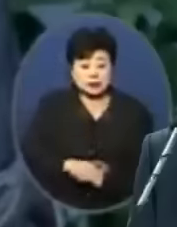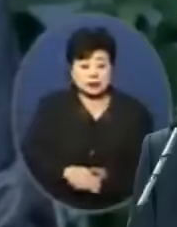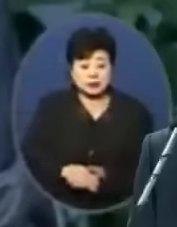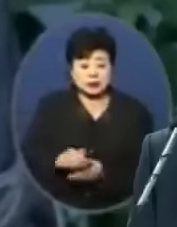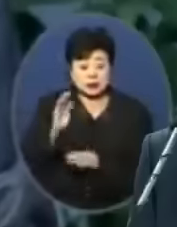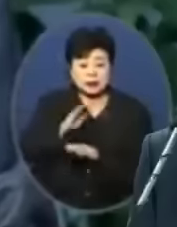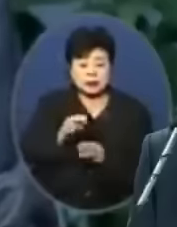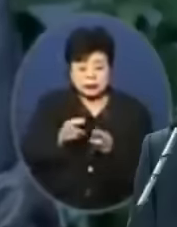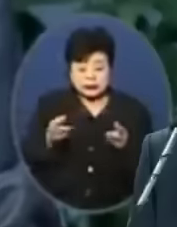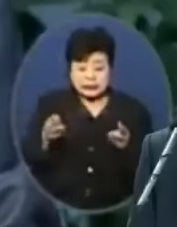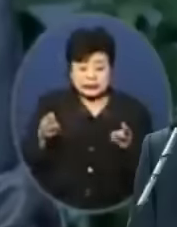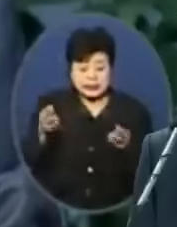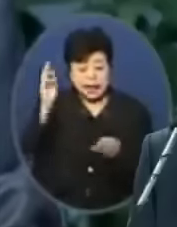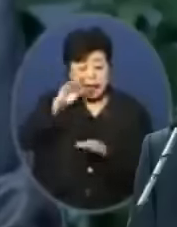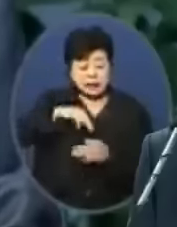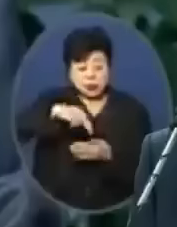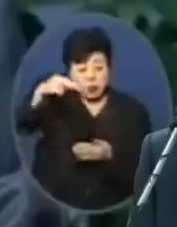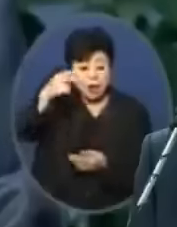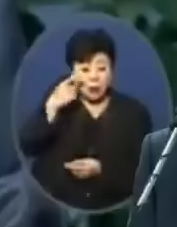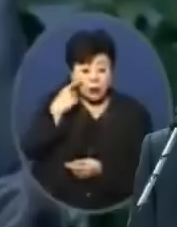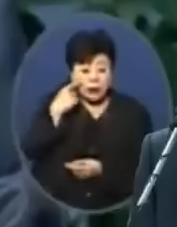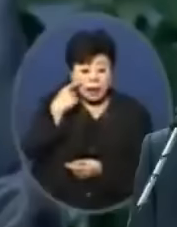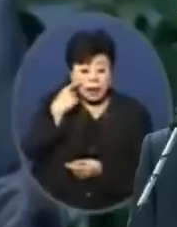셋째 하늘로 올라가서 보니까